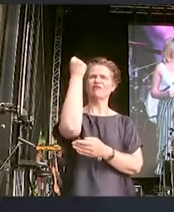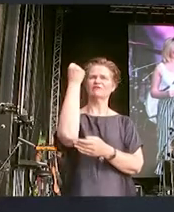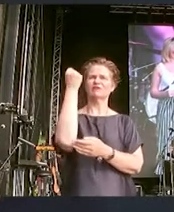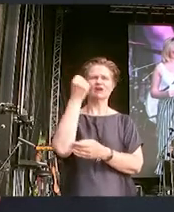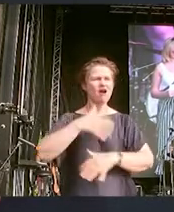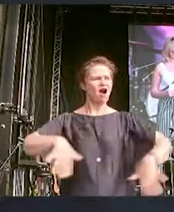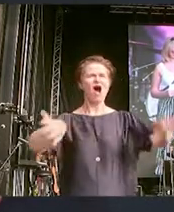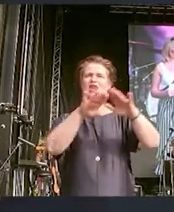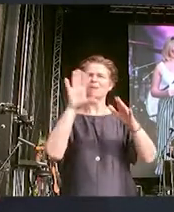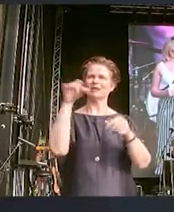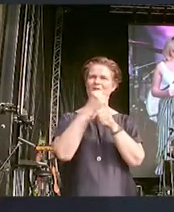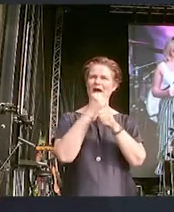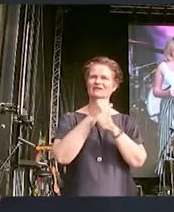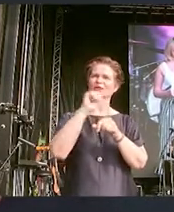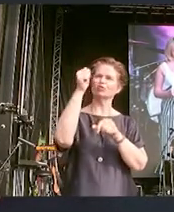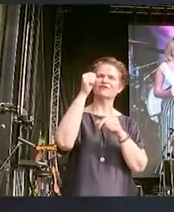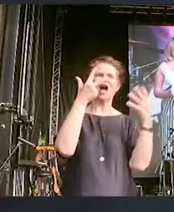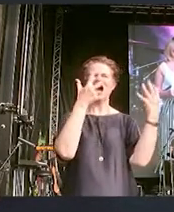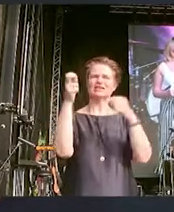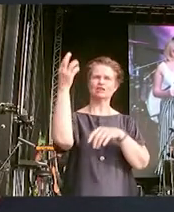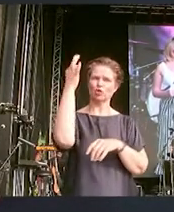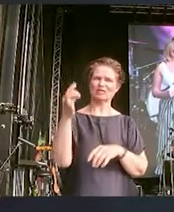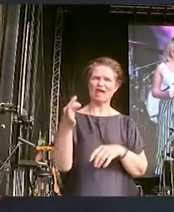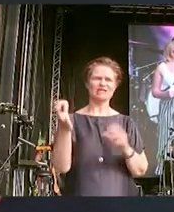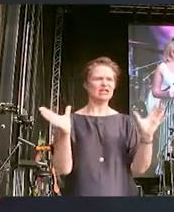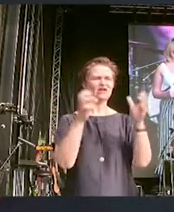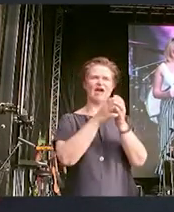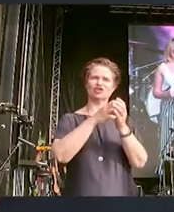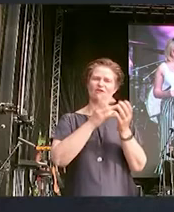80% der Belegschaft in die Gewerkschaft zu bekommen.